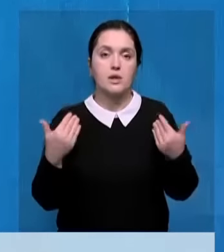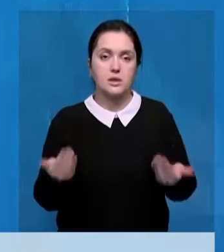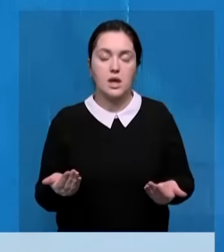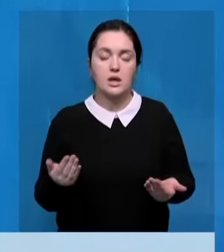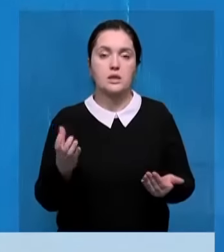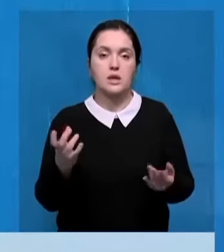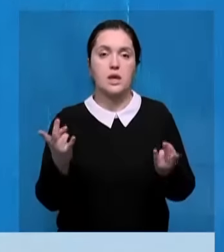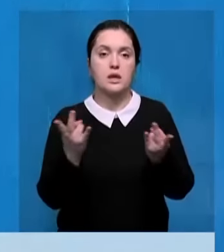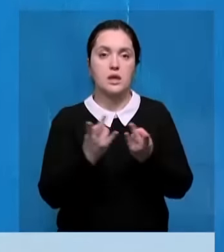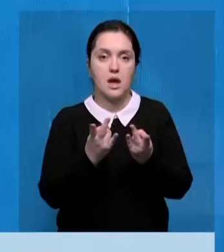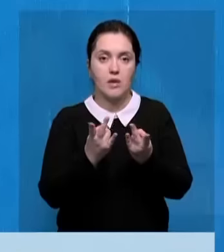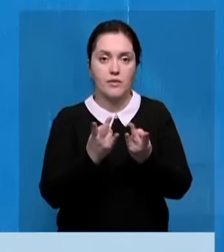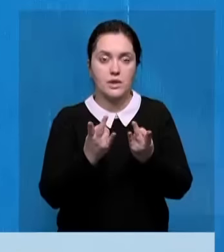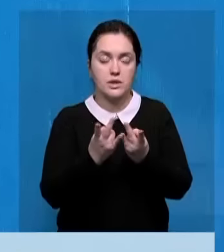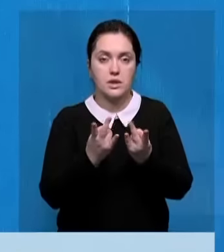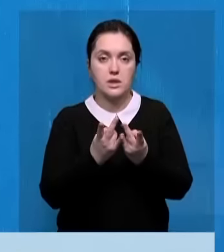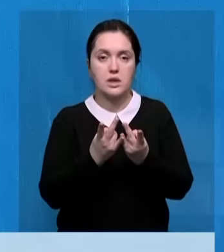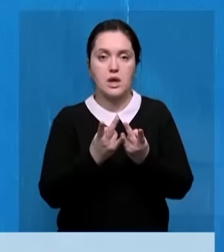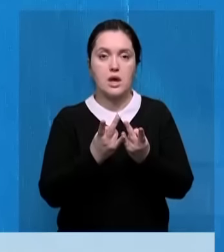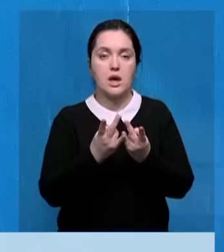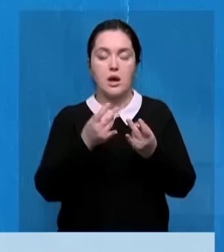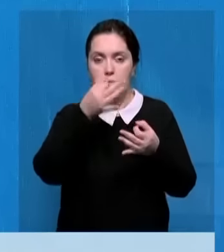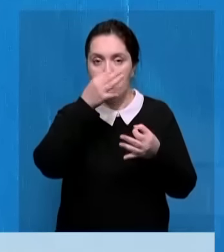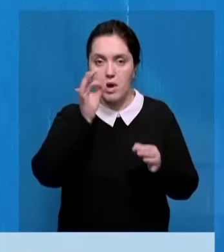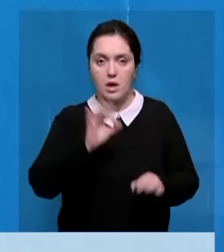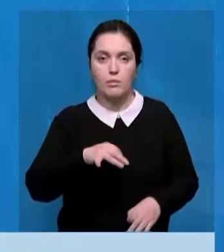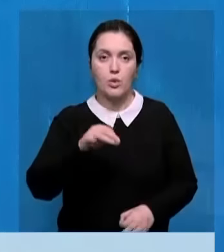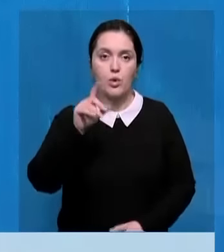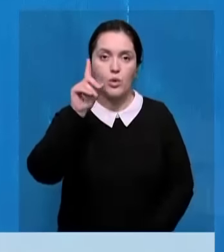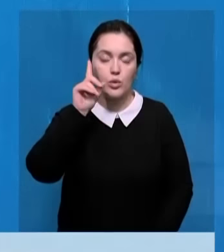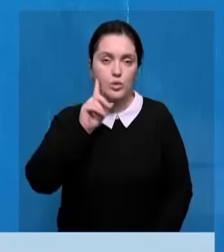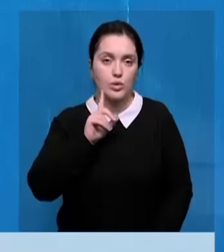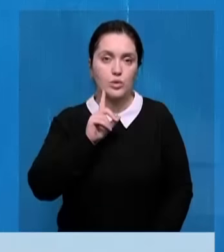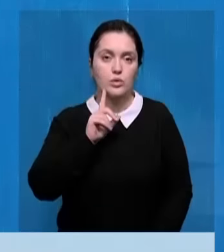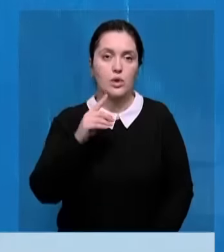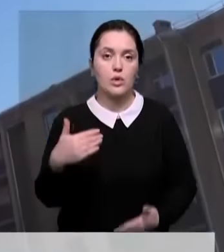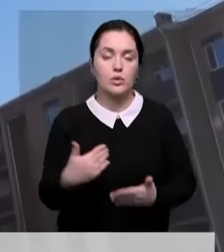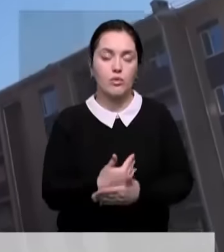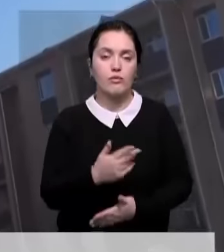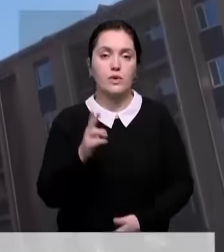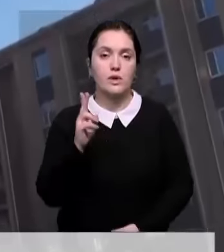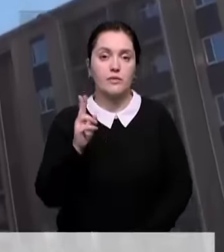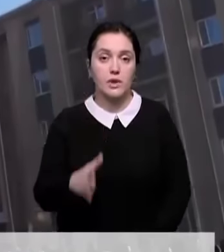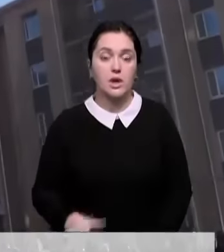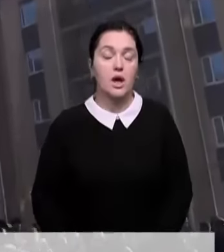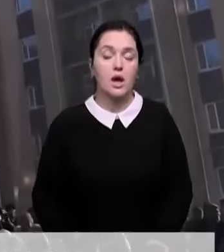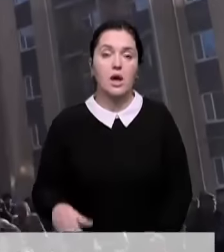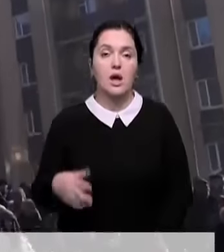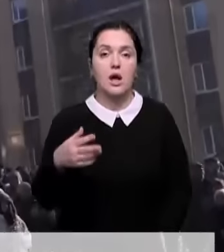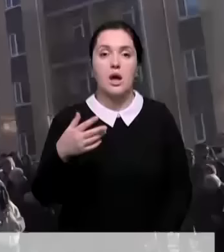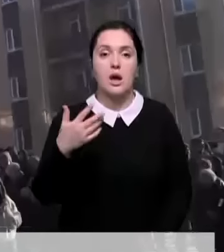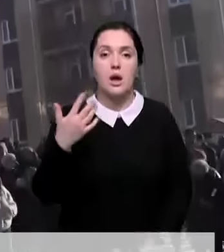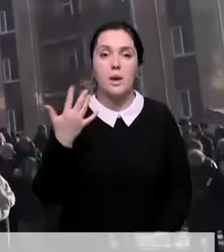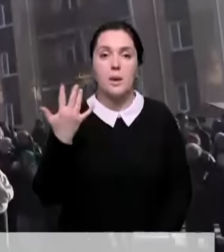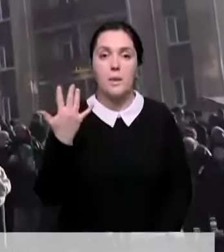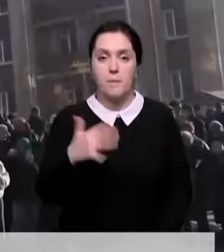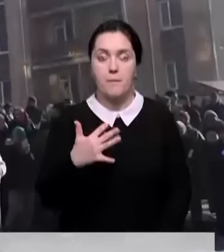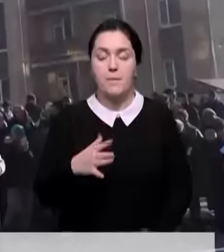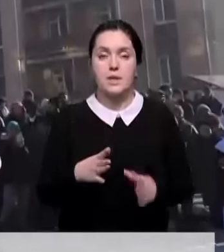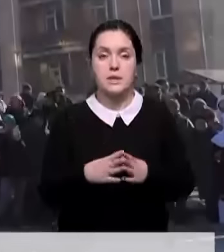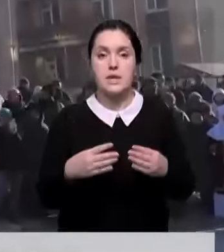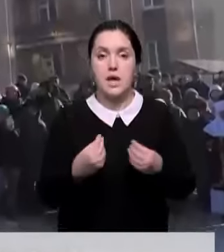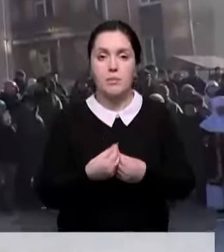новосельем, пожелать вам благополучия, уюта в этих новых квартирах. Почти полсотни семей заехали и в новые